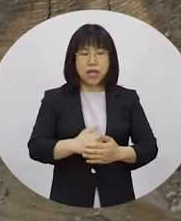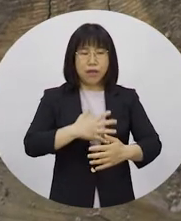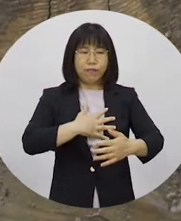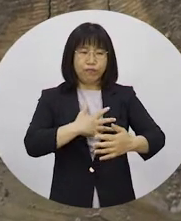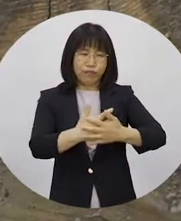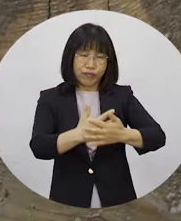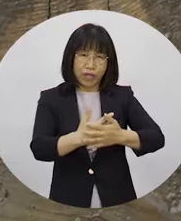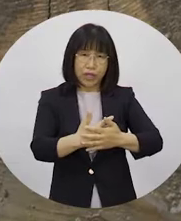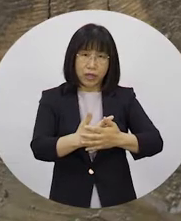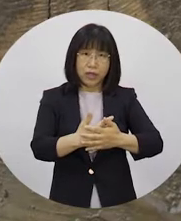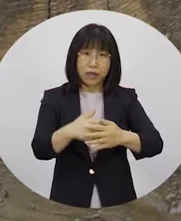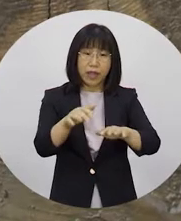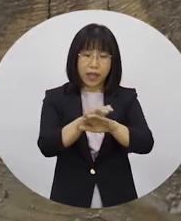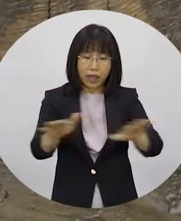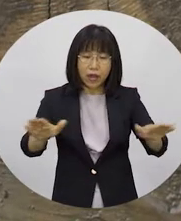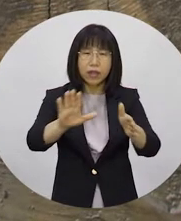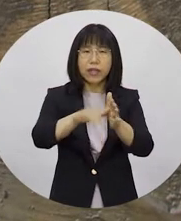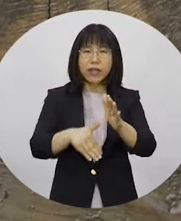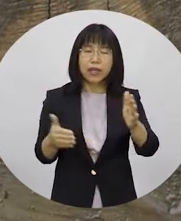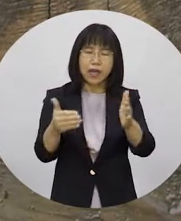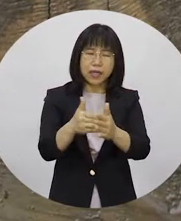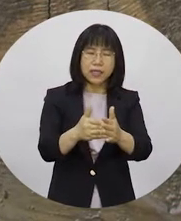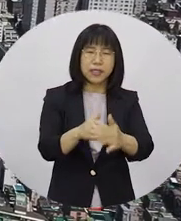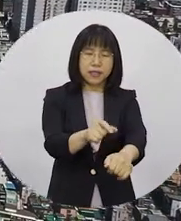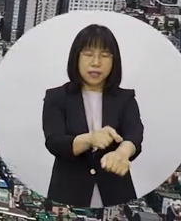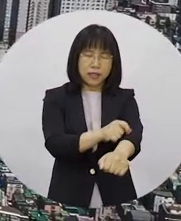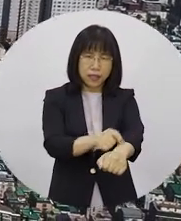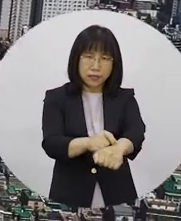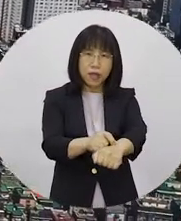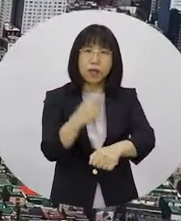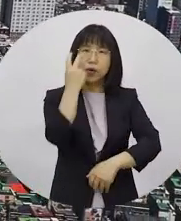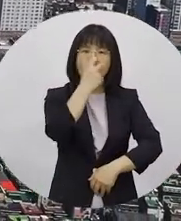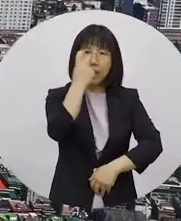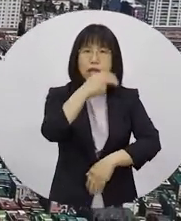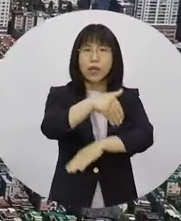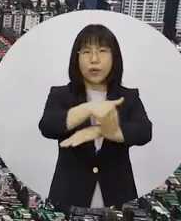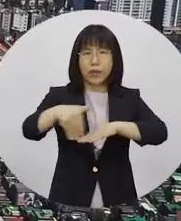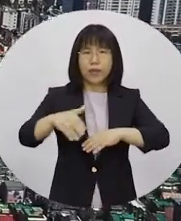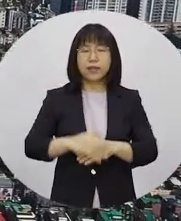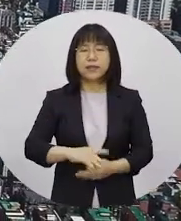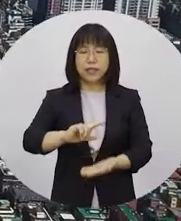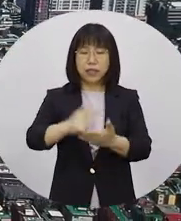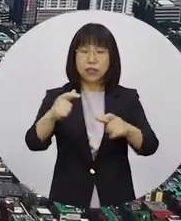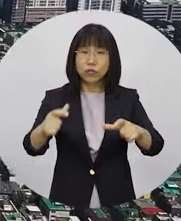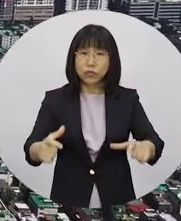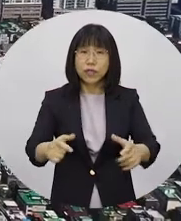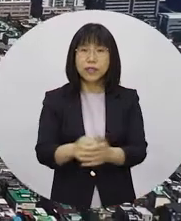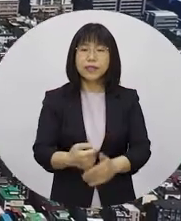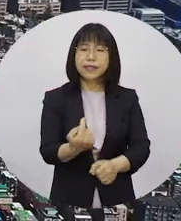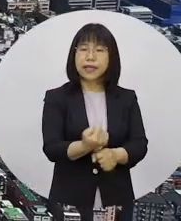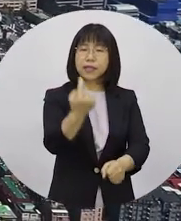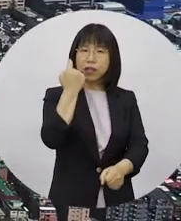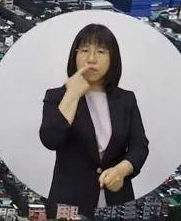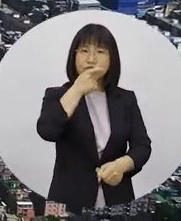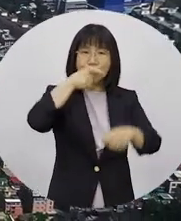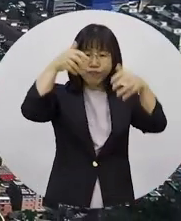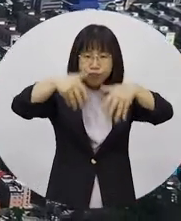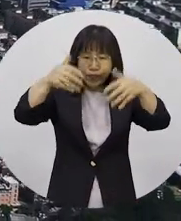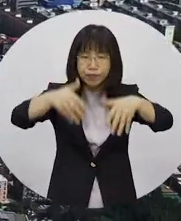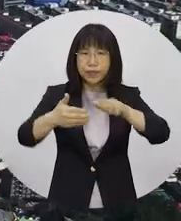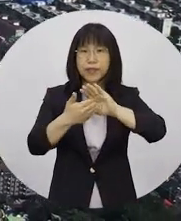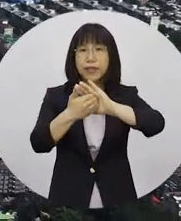불안전 요인이 해소될 때까지 관계 규정에 따라 특별관리할 계획입니다. 한편 강서구는 지난해 우기